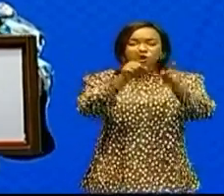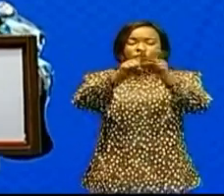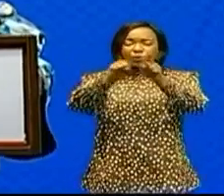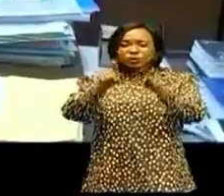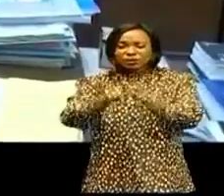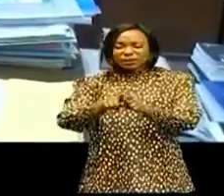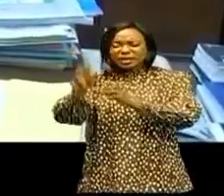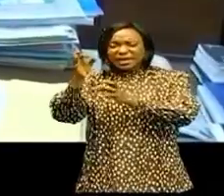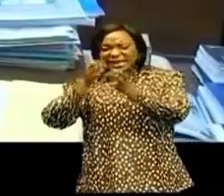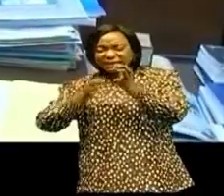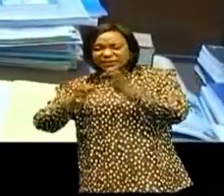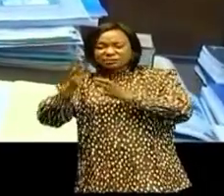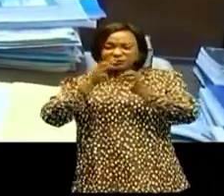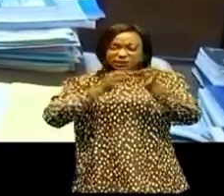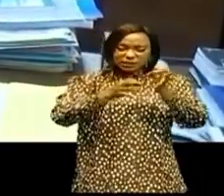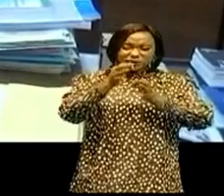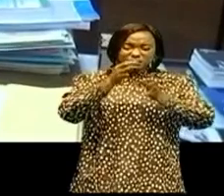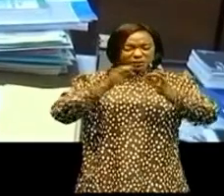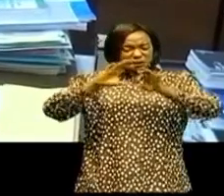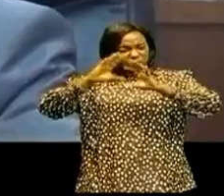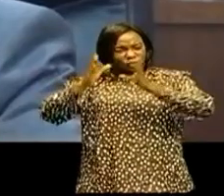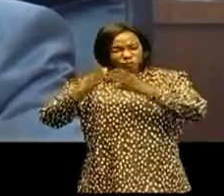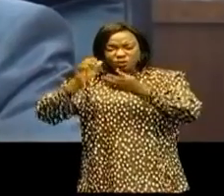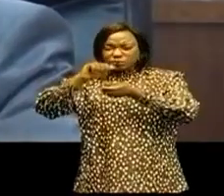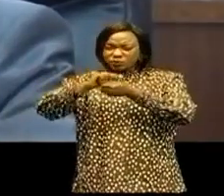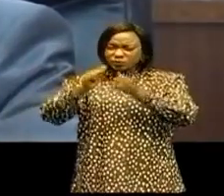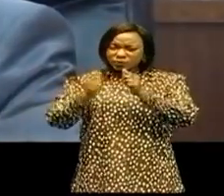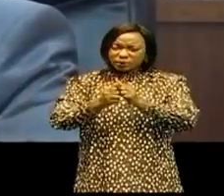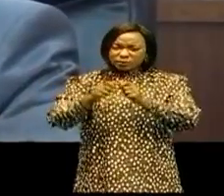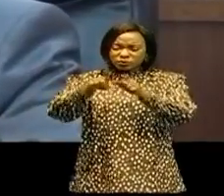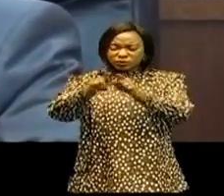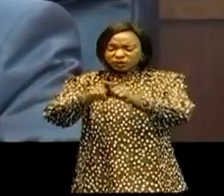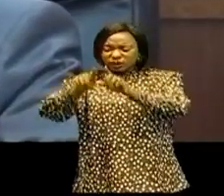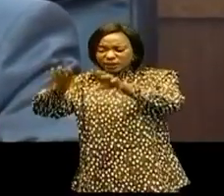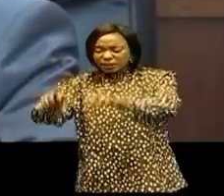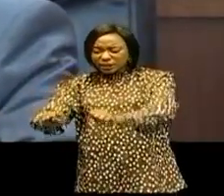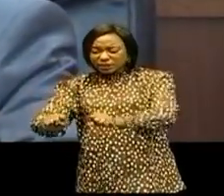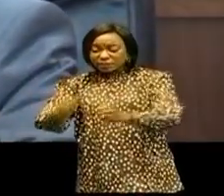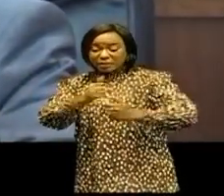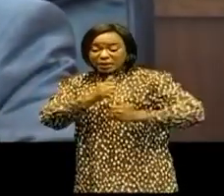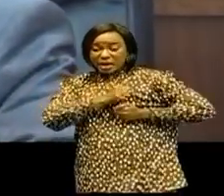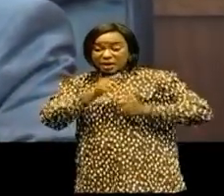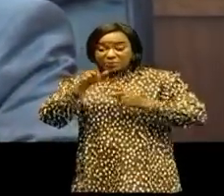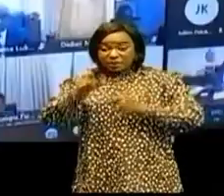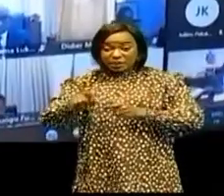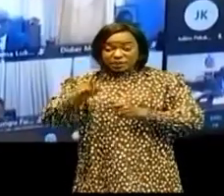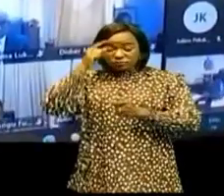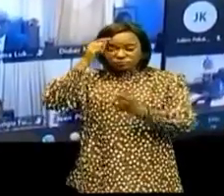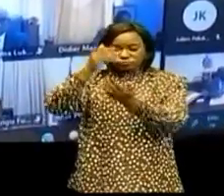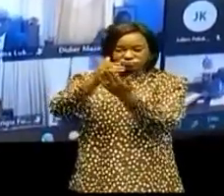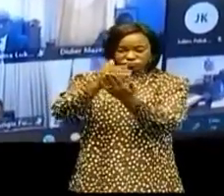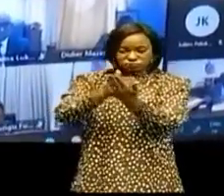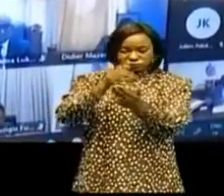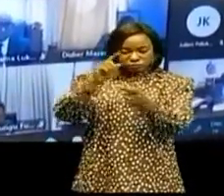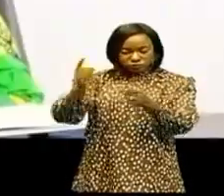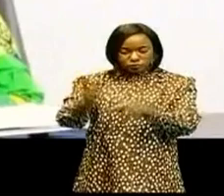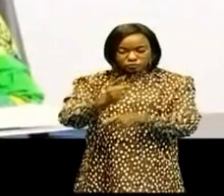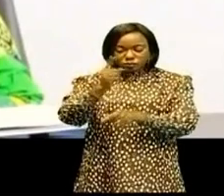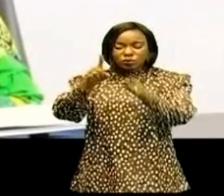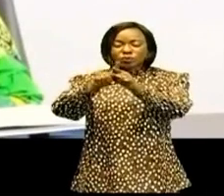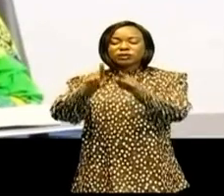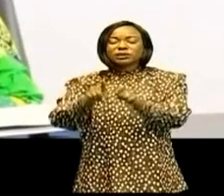des différentes redditions et saisies de munitions qui continuent d'être enregistrées. C'est le